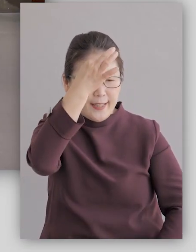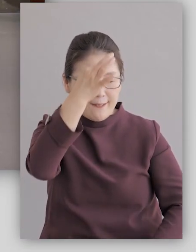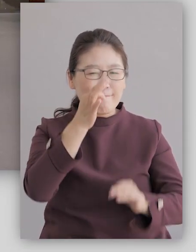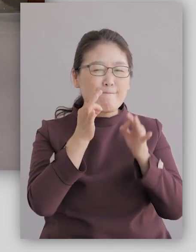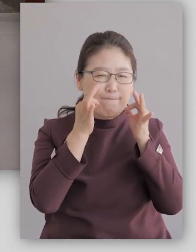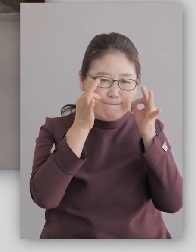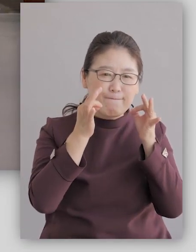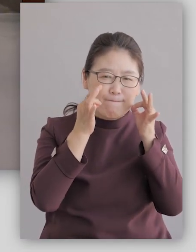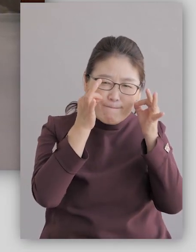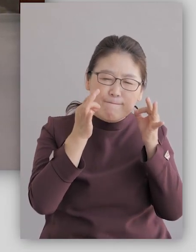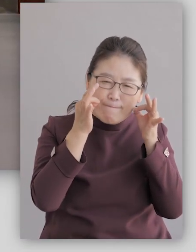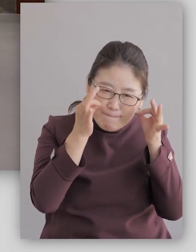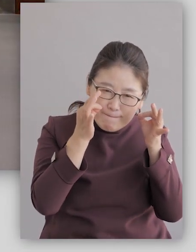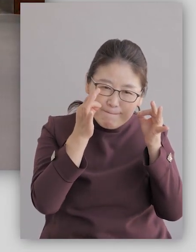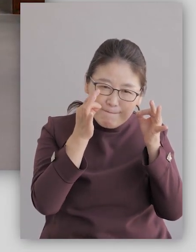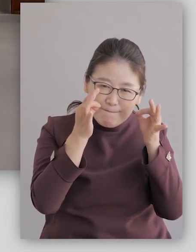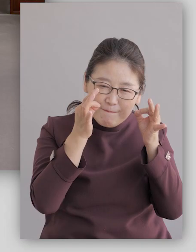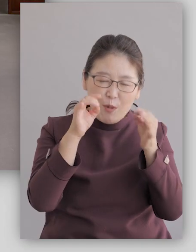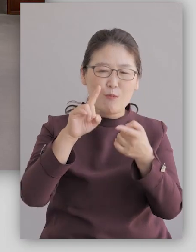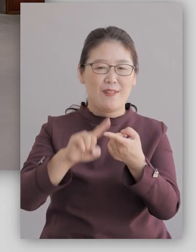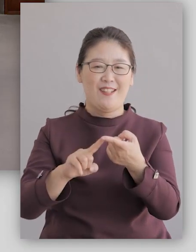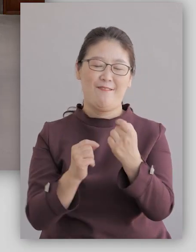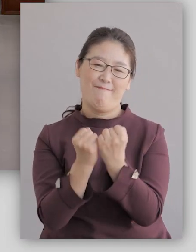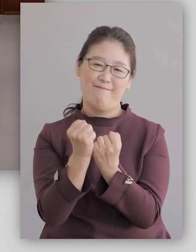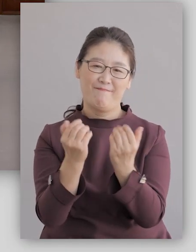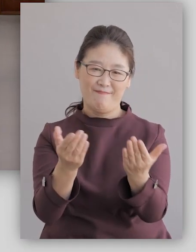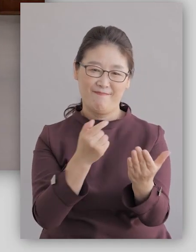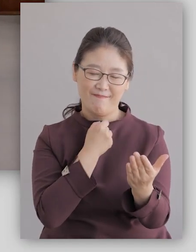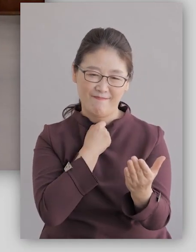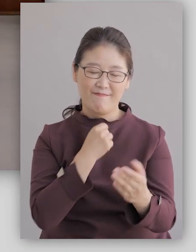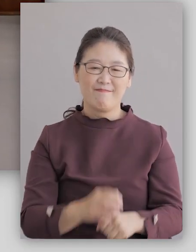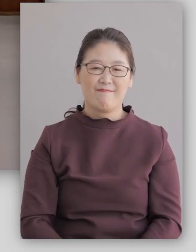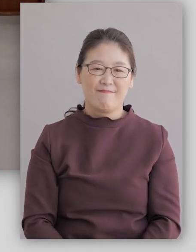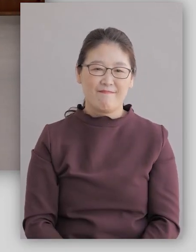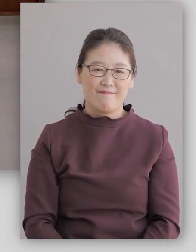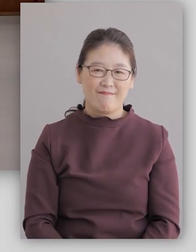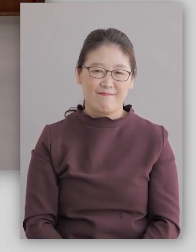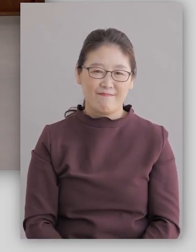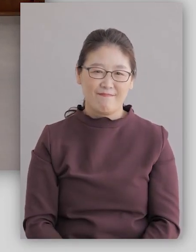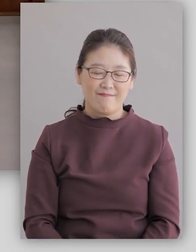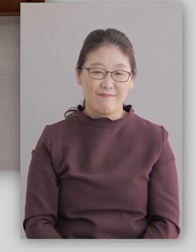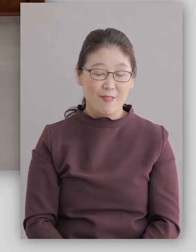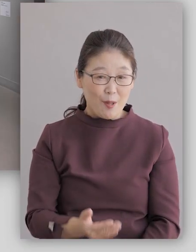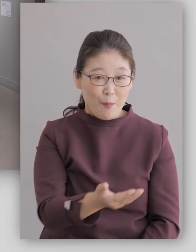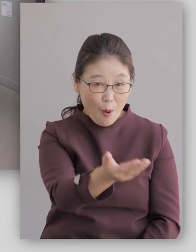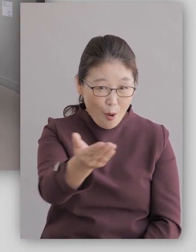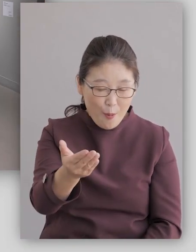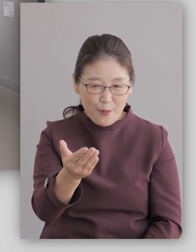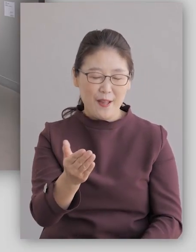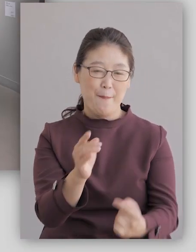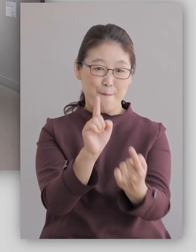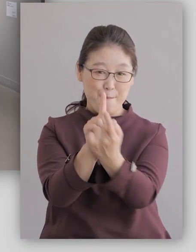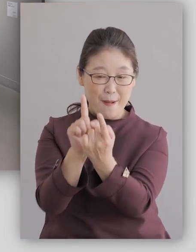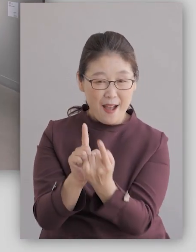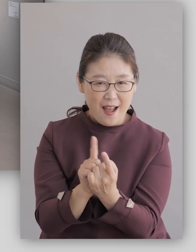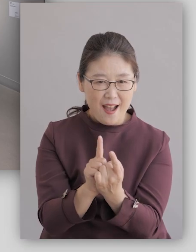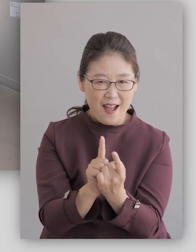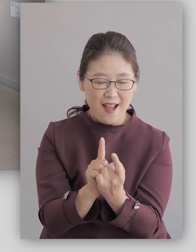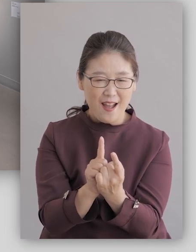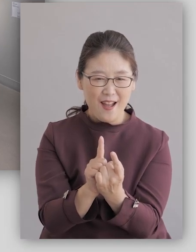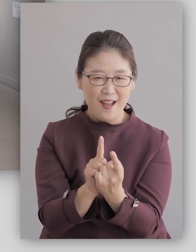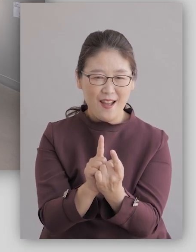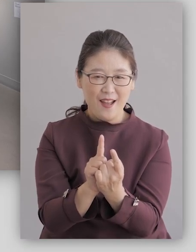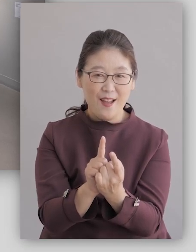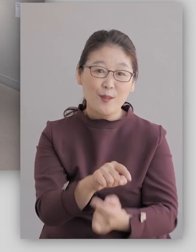통해서 이것을 좀 설명하고 싶었습니다. 그리고 관람객들과 만날 수 있는 이러한